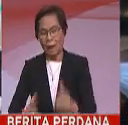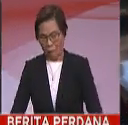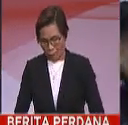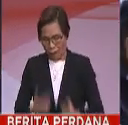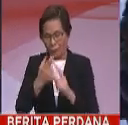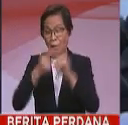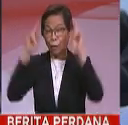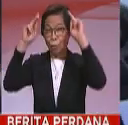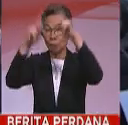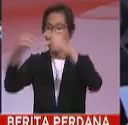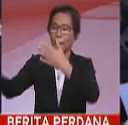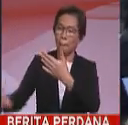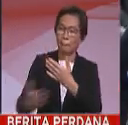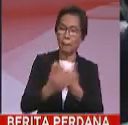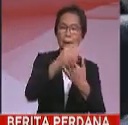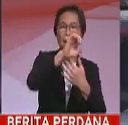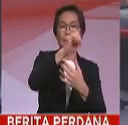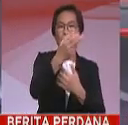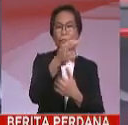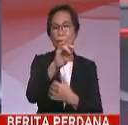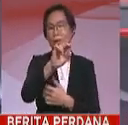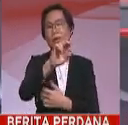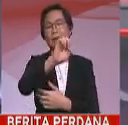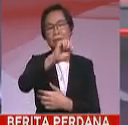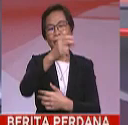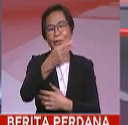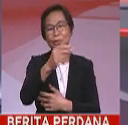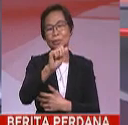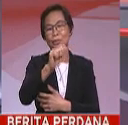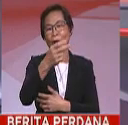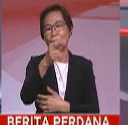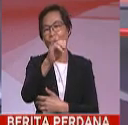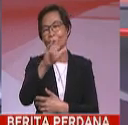dari Kuantan, kembali bersama Syahrir dan Margaret di Angkasa. Persilakan.